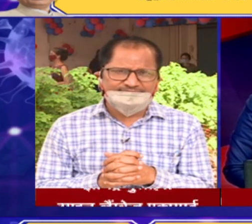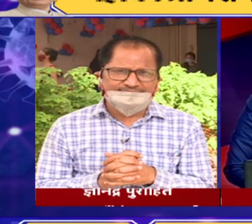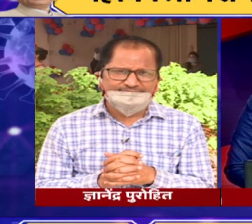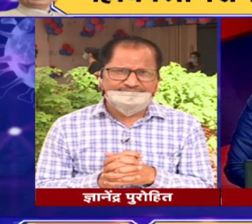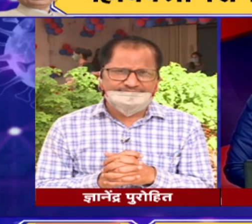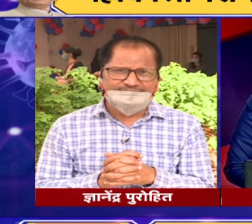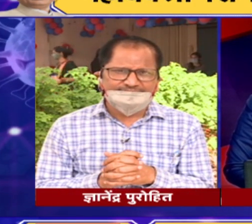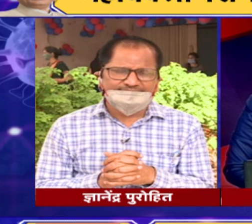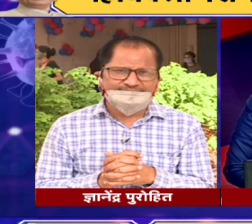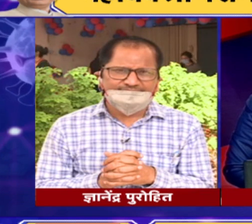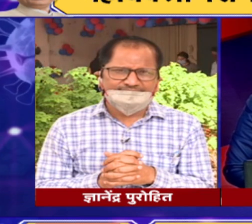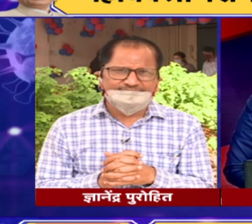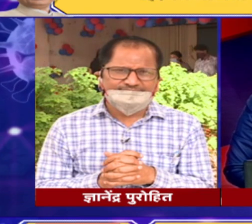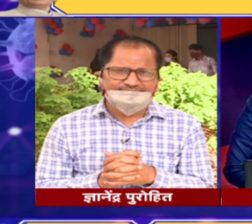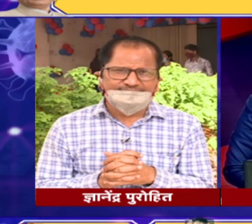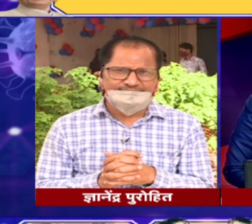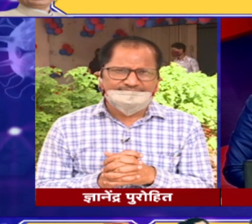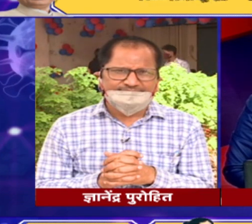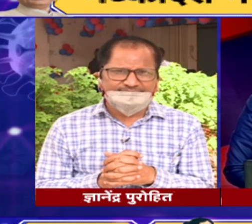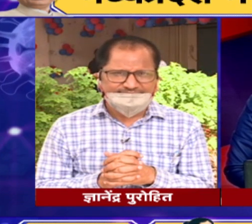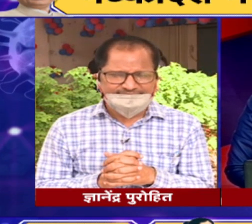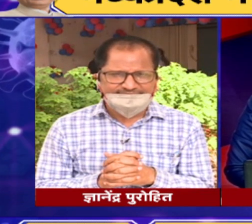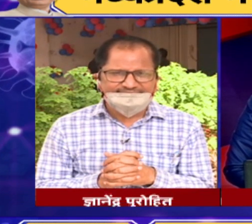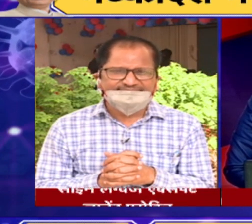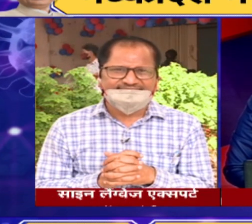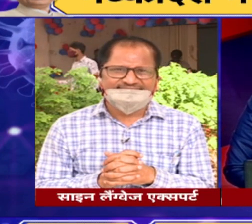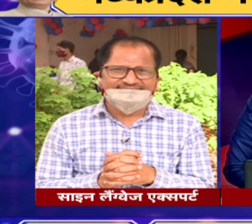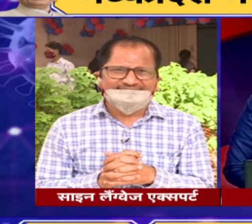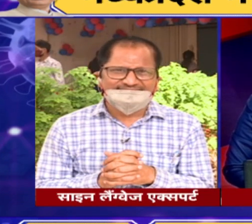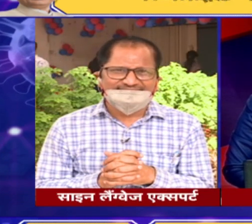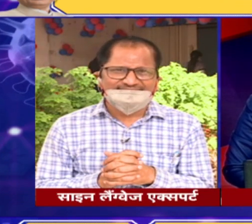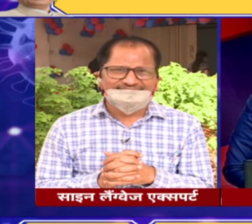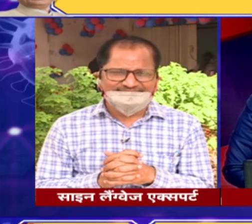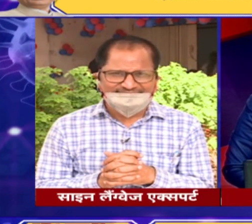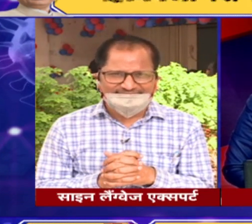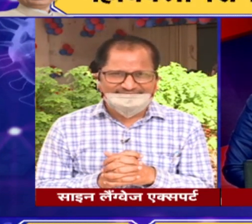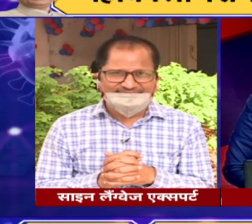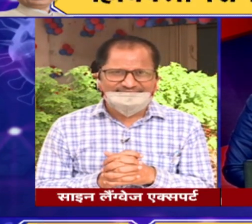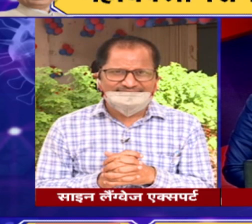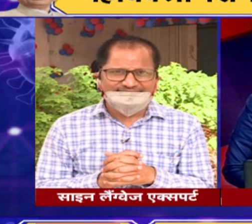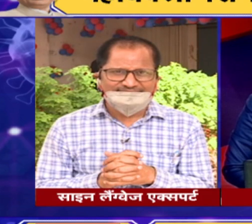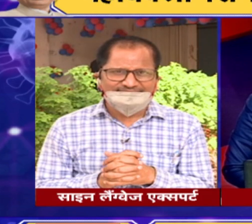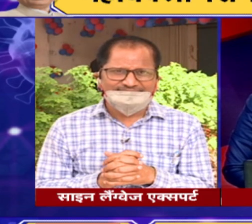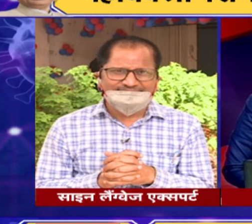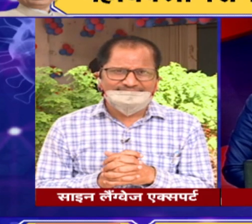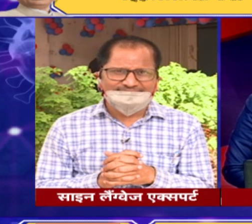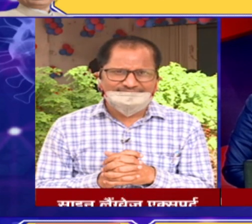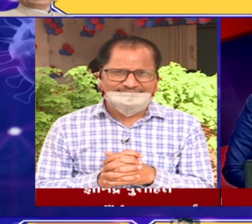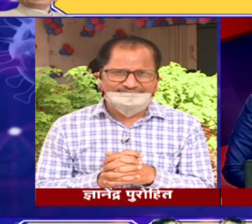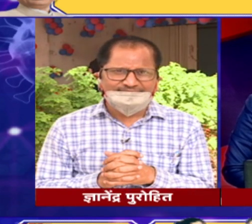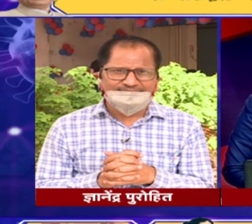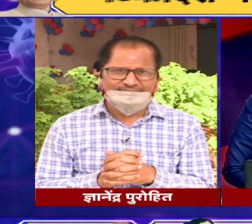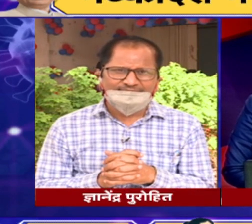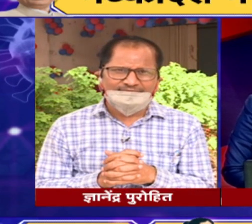मेरा आदरणीय ये आदरणीय इनका स्थान कौन सा जिले की बात कर रहे हैं सर? ये ज्ञानेंद्र पुरोहित जी, आप